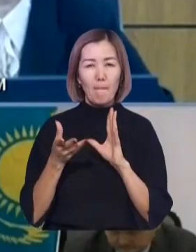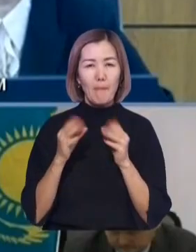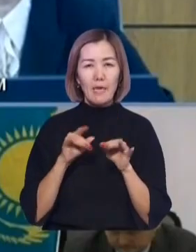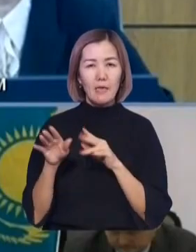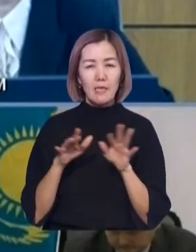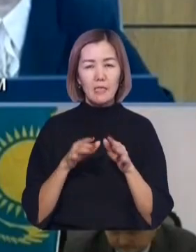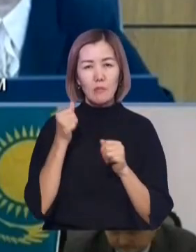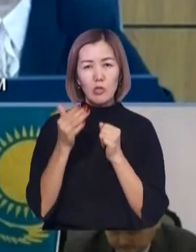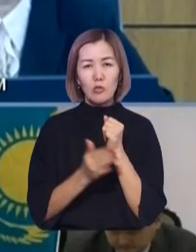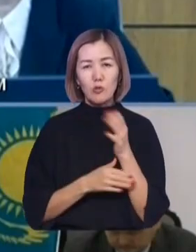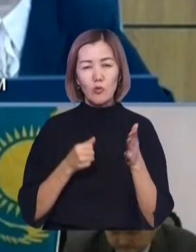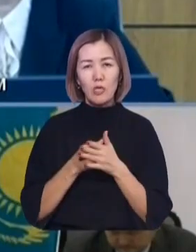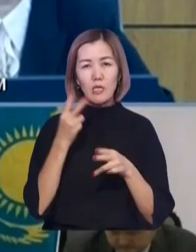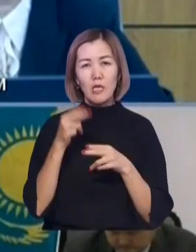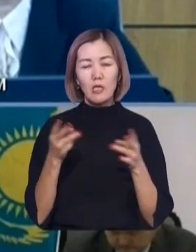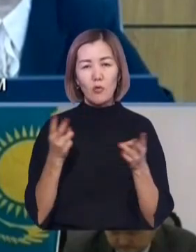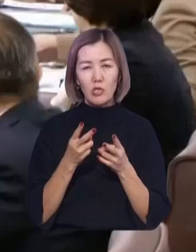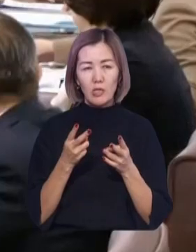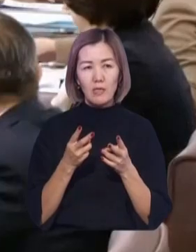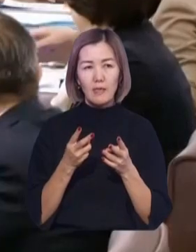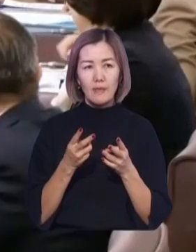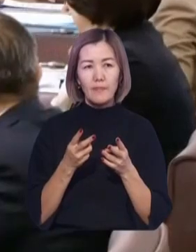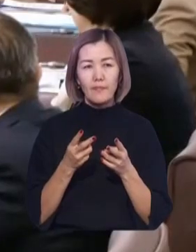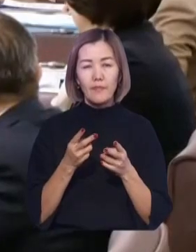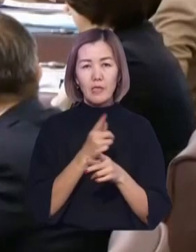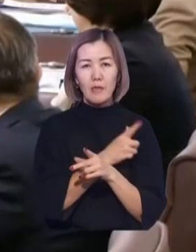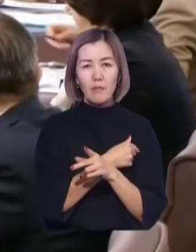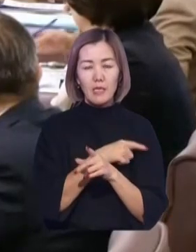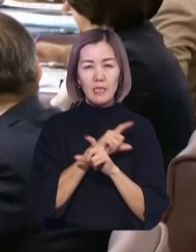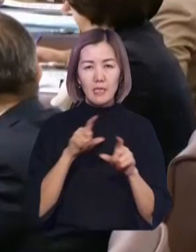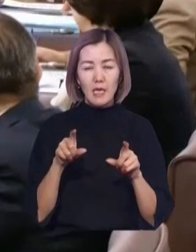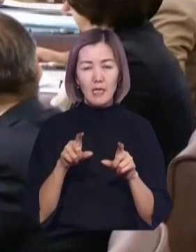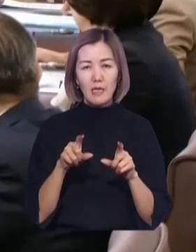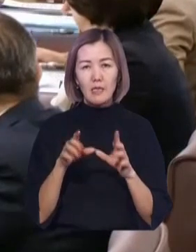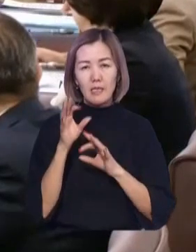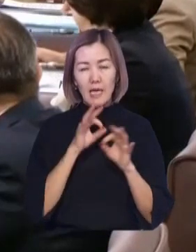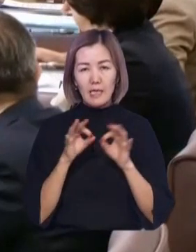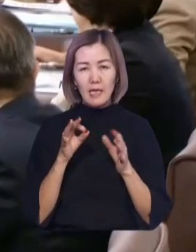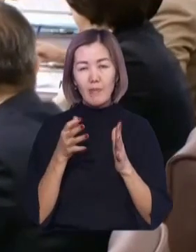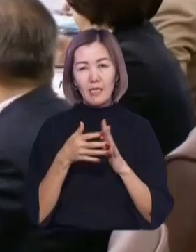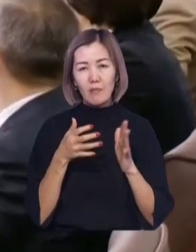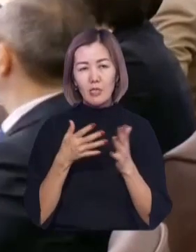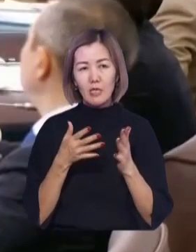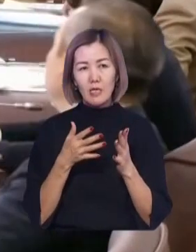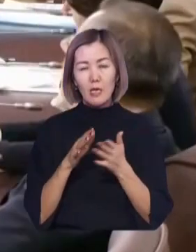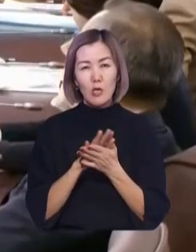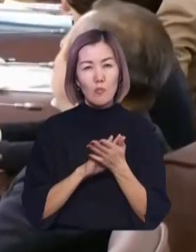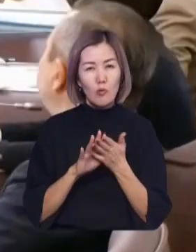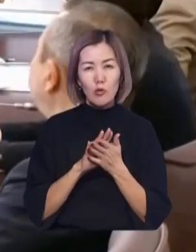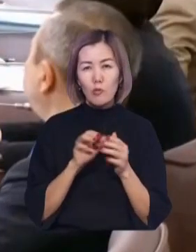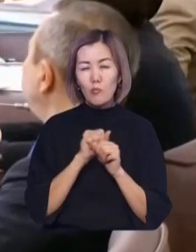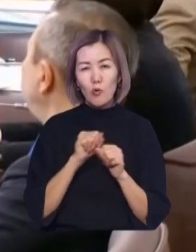осы жылдың соңына дейін аяқтау қажет. Медициналық мекемелерде дәрі-дәрмек тапшылығы деген мүлдем болмау